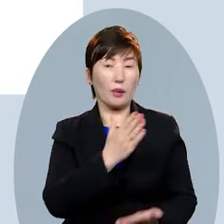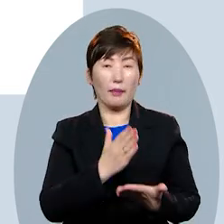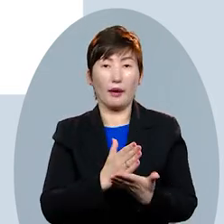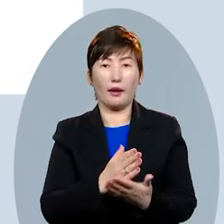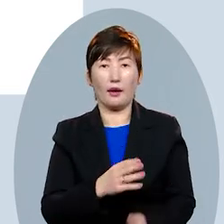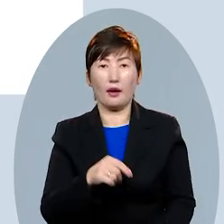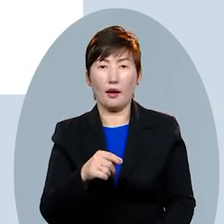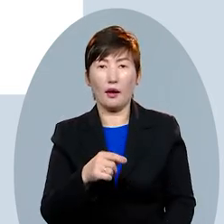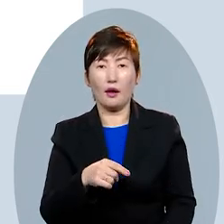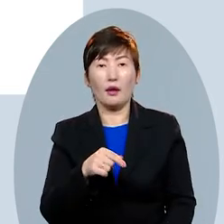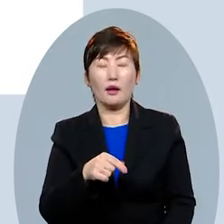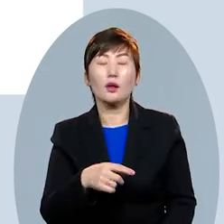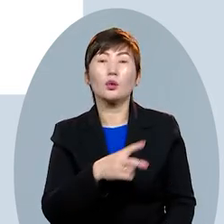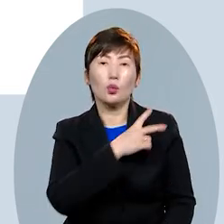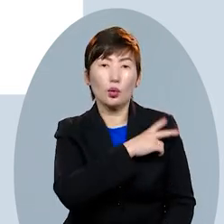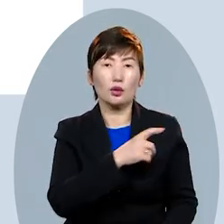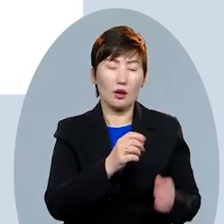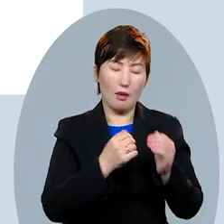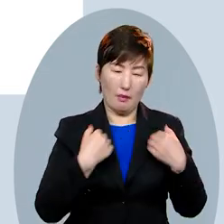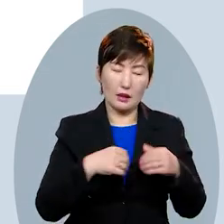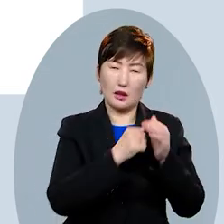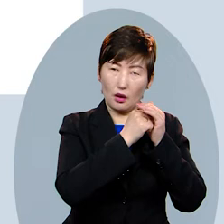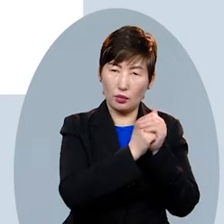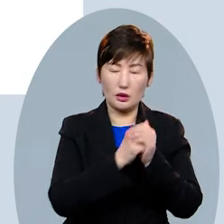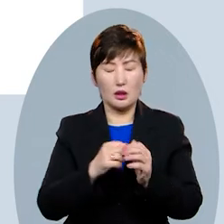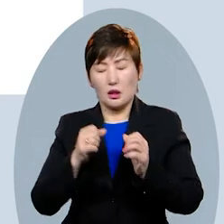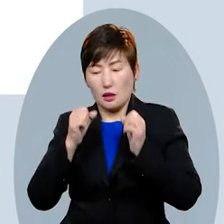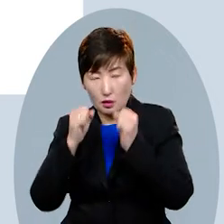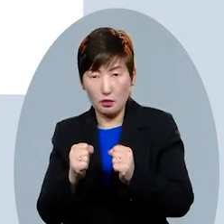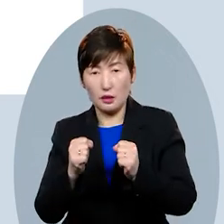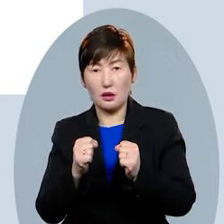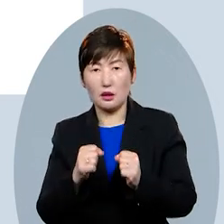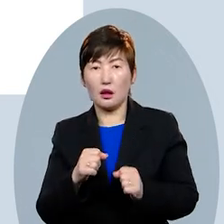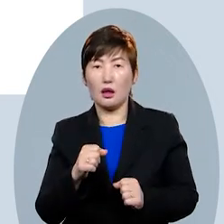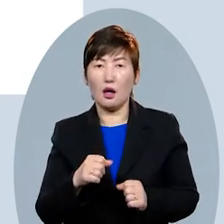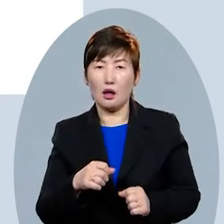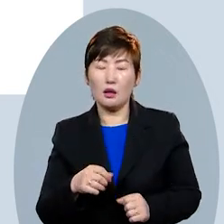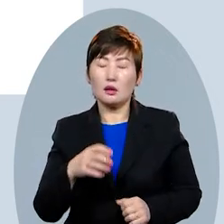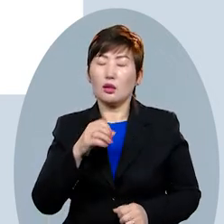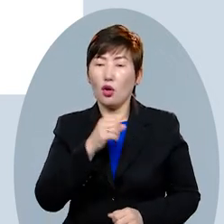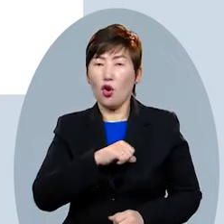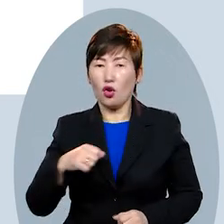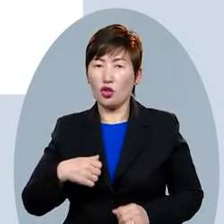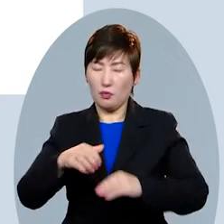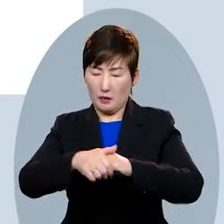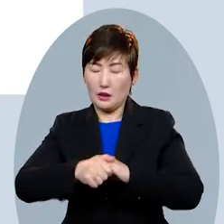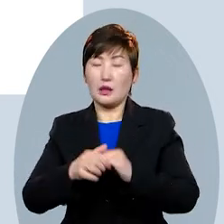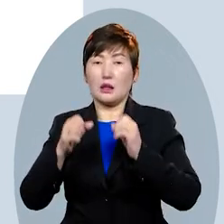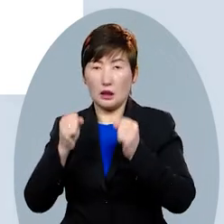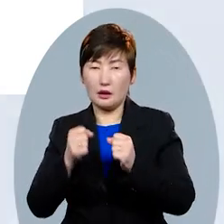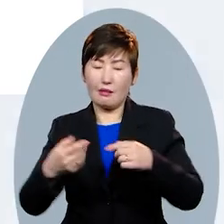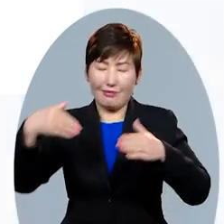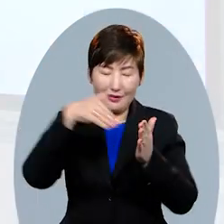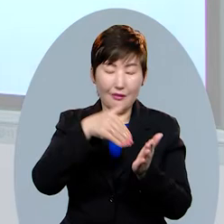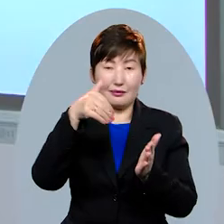байна. Тэгвэл түүний зэрэгтэй багшийгаа хүндлэх, хичээнгүй сурах, сурч байгаа зүйлдээ шамдаж сурах, сурсан мэдсэн зүйлээ